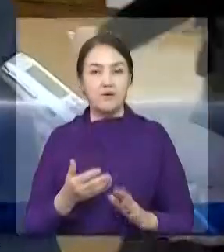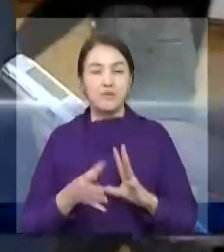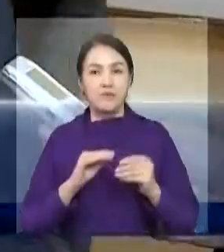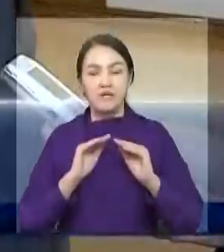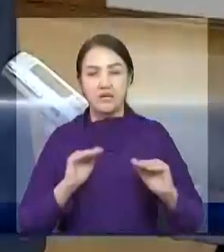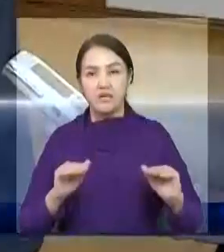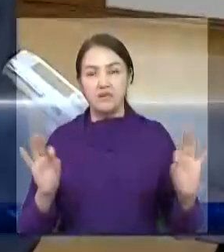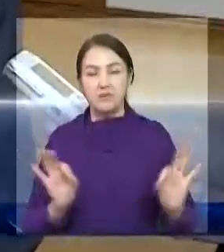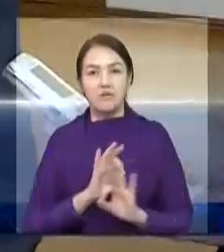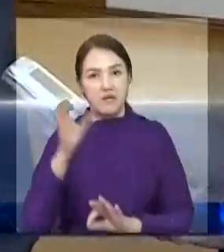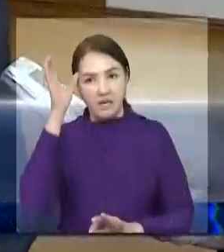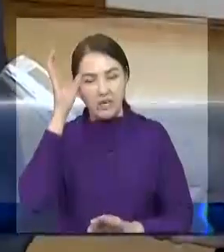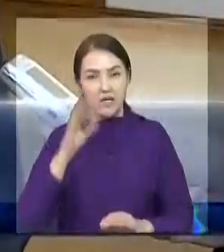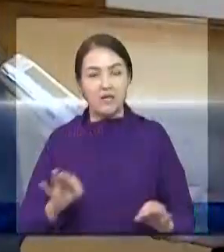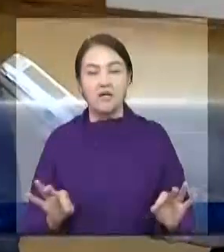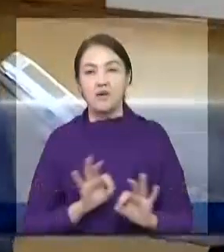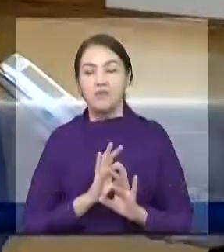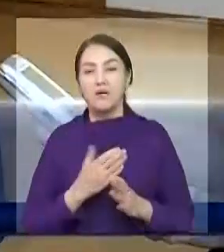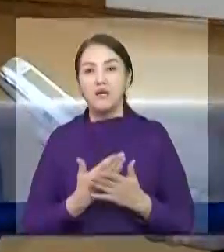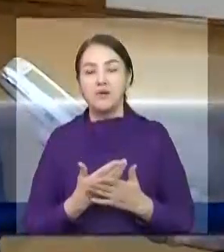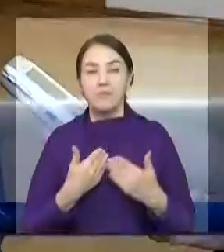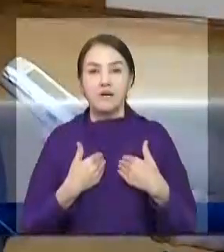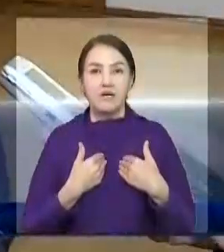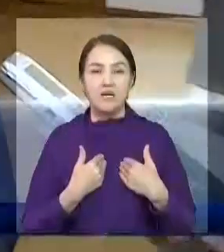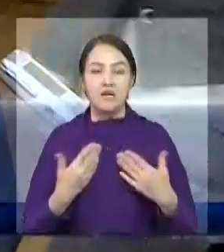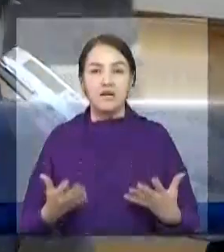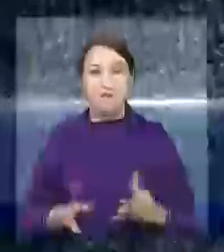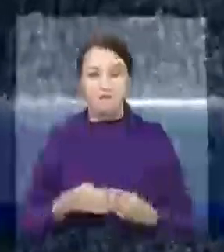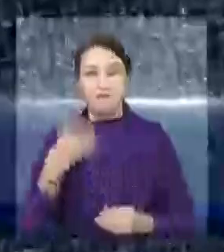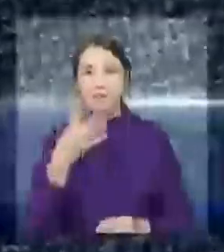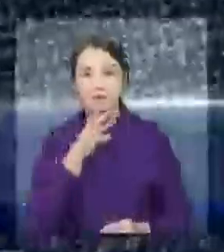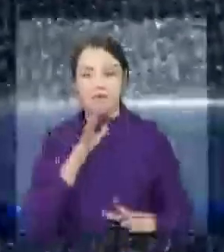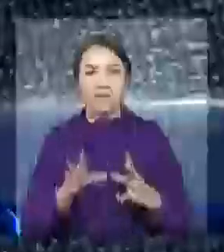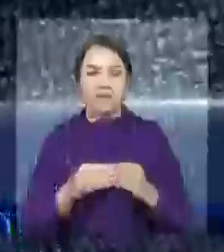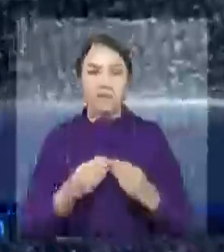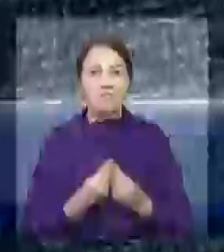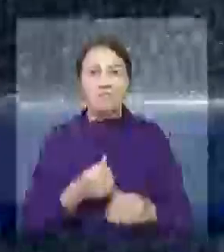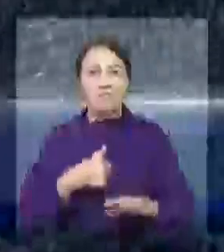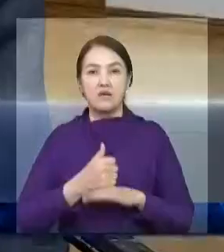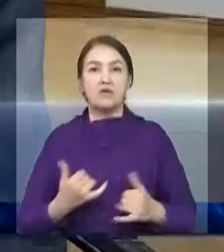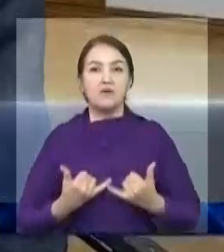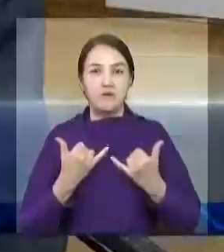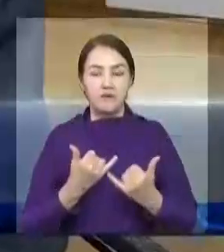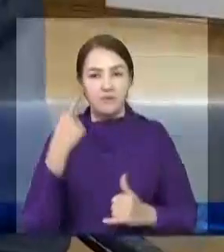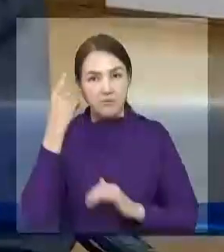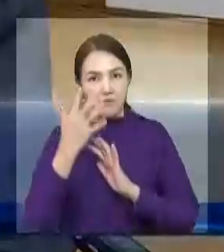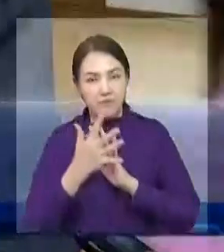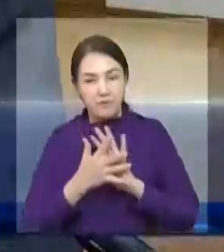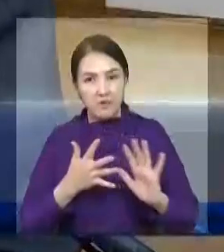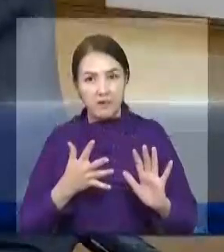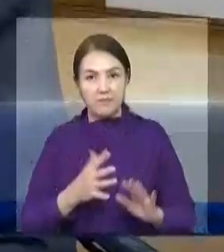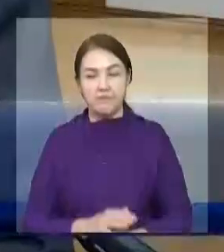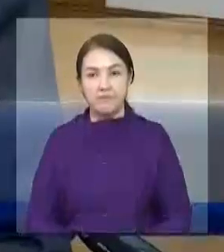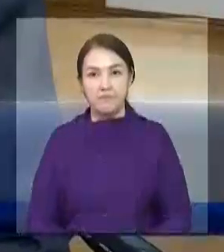детей есть музыкальное образование, играют на инструментах. Мы с женой прожили вместе 40 лет. В семейной жизни главное уважение и умение идти на взаимные